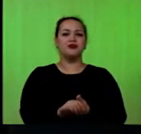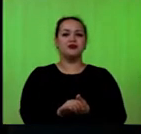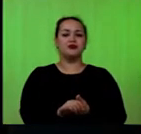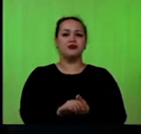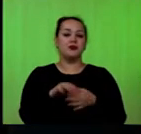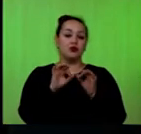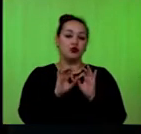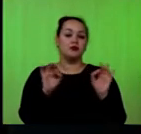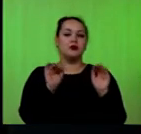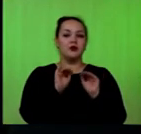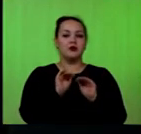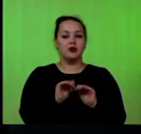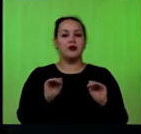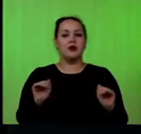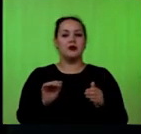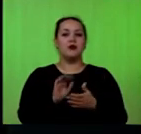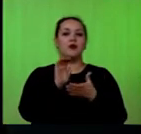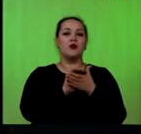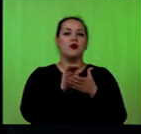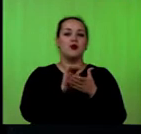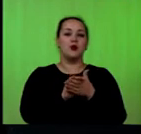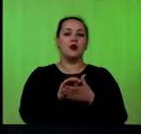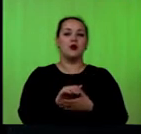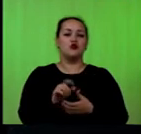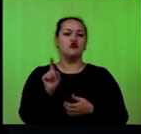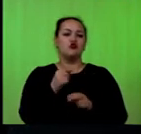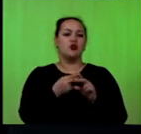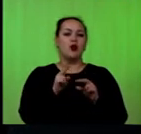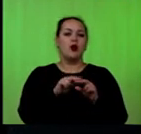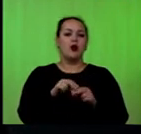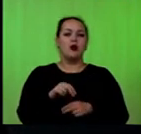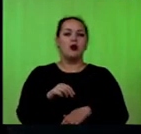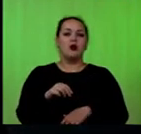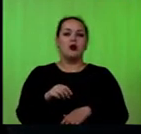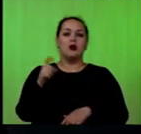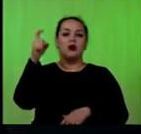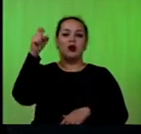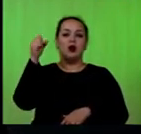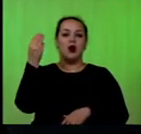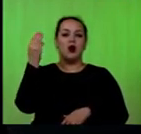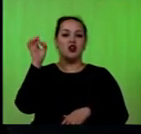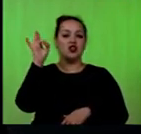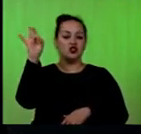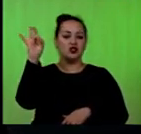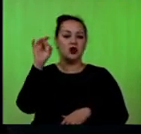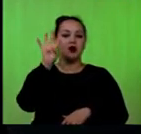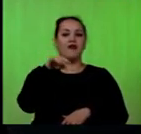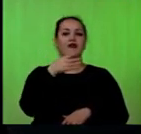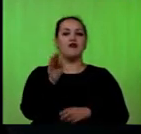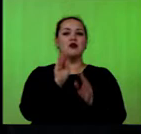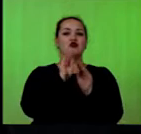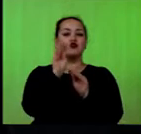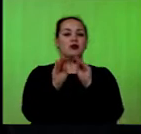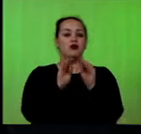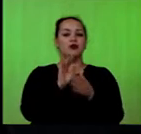давайте теперь познакомимся с таким понятием как шар и заполним клеточки в нашем кластере